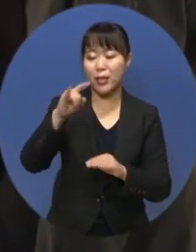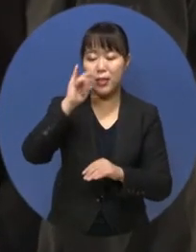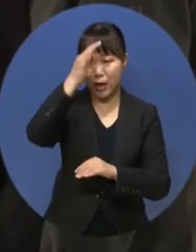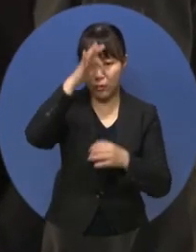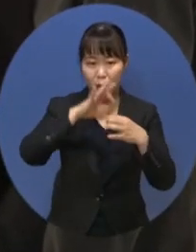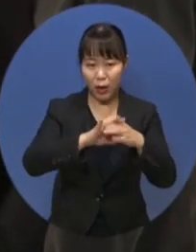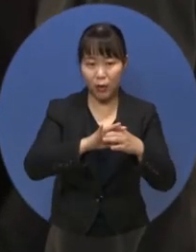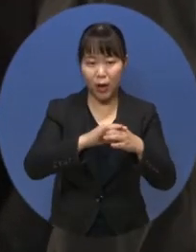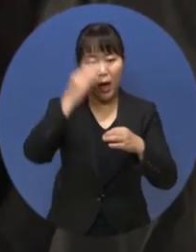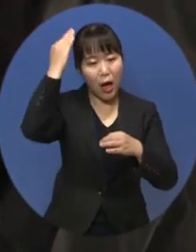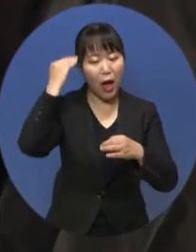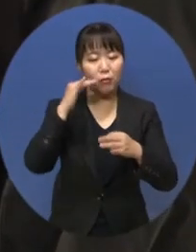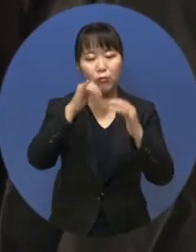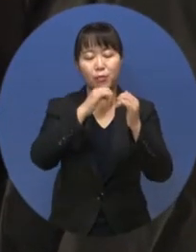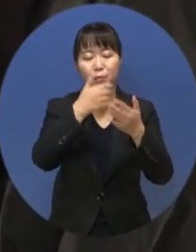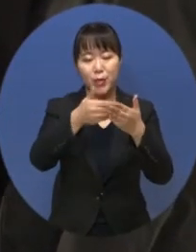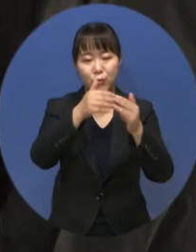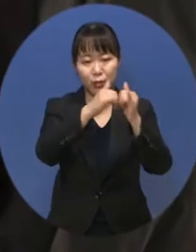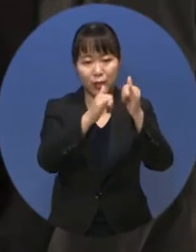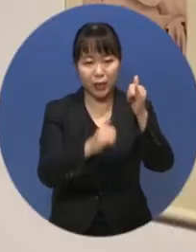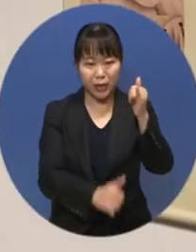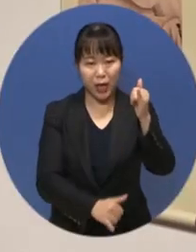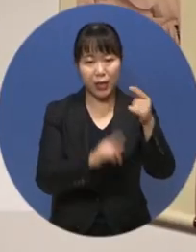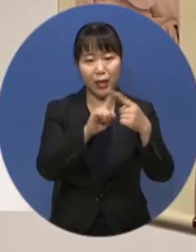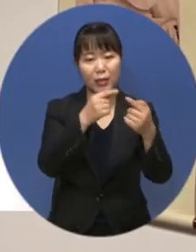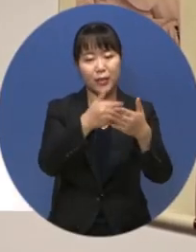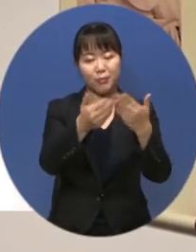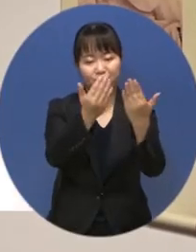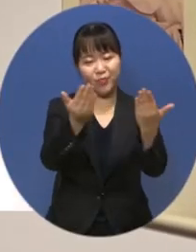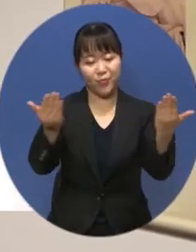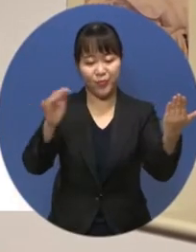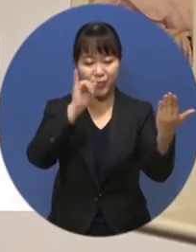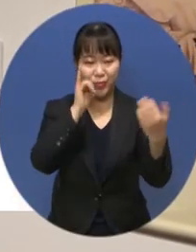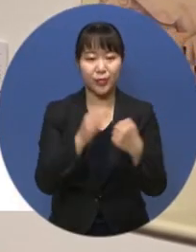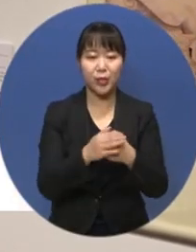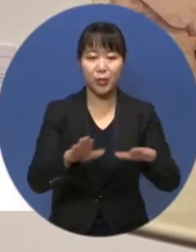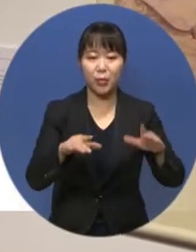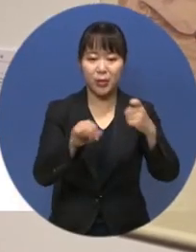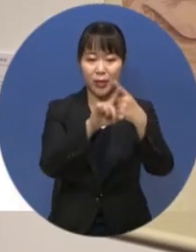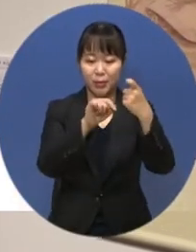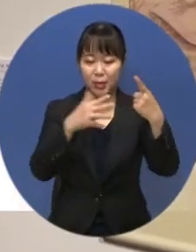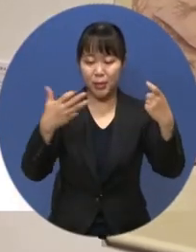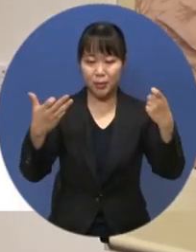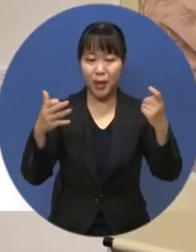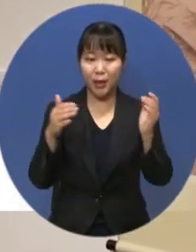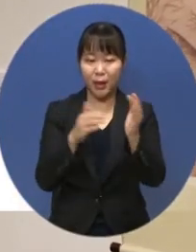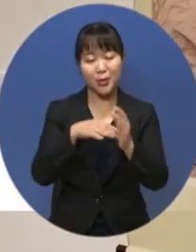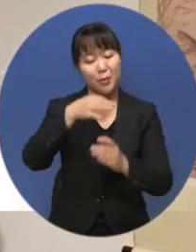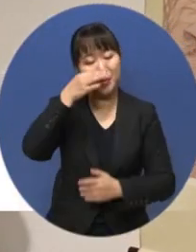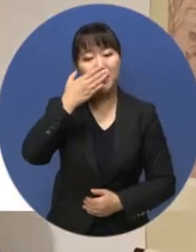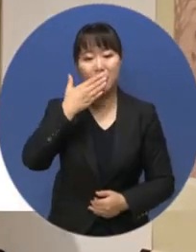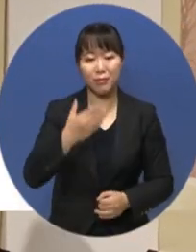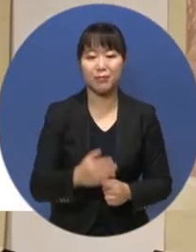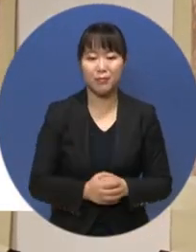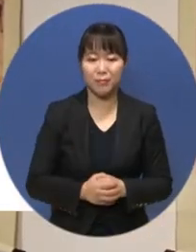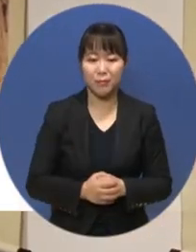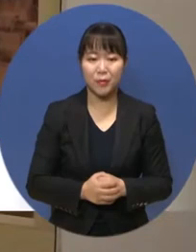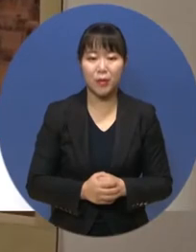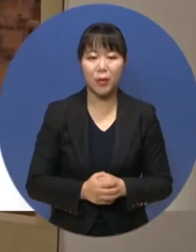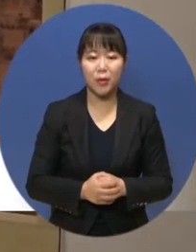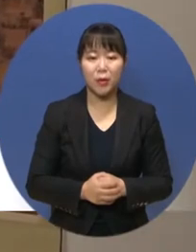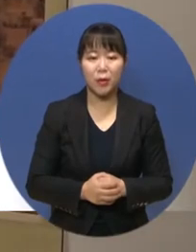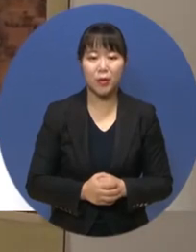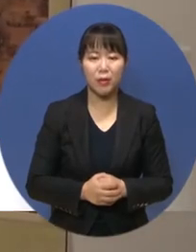미술사 전이 열리고 있습니다 오는 11월 18일까지 열리는 이번 전시회에는 원시